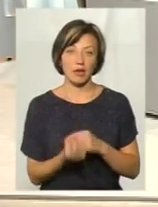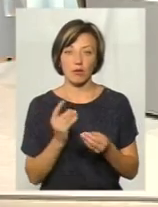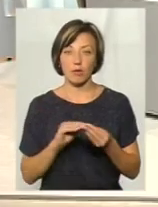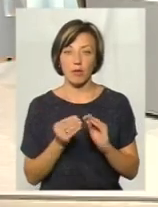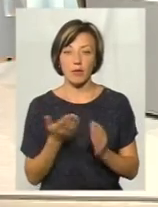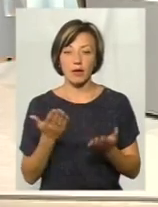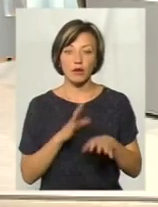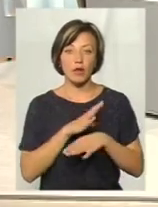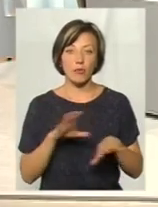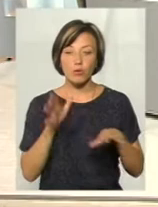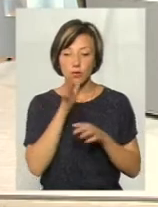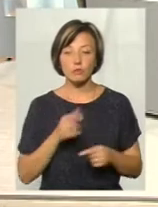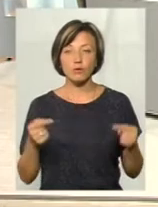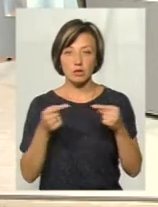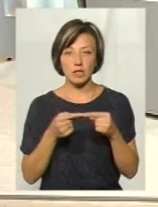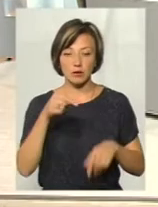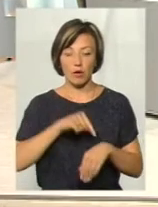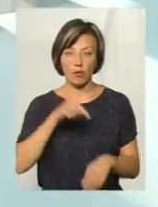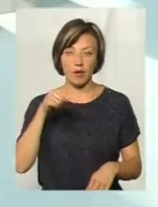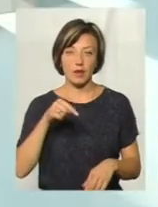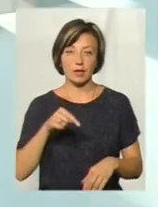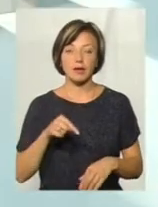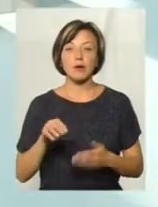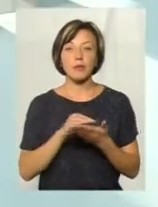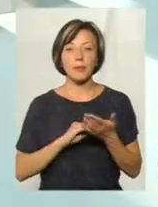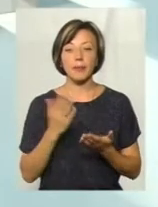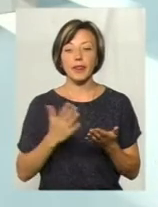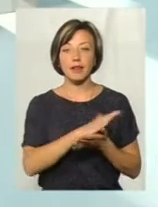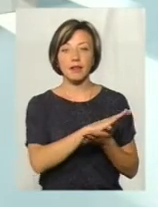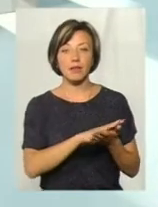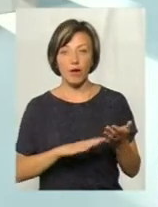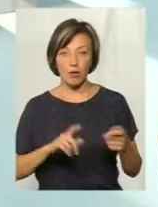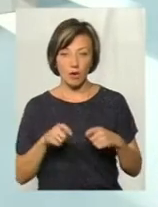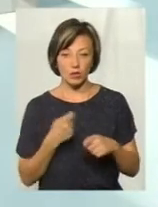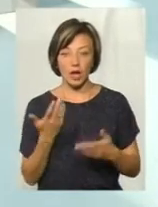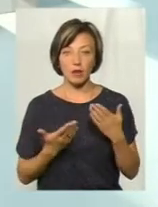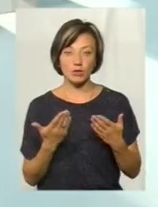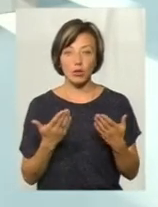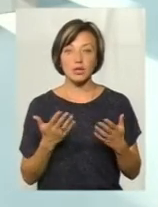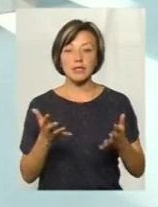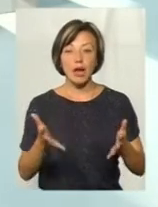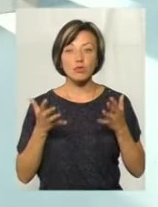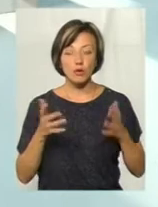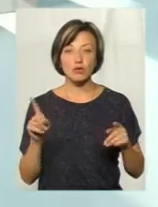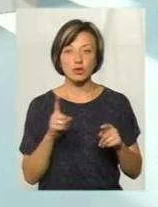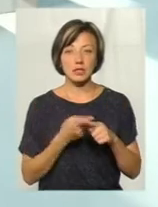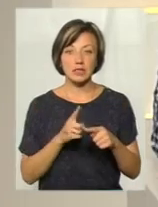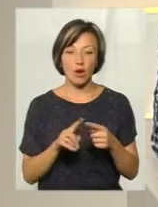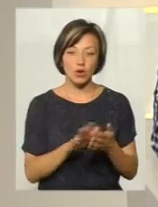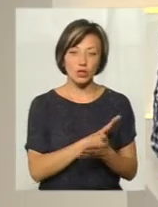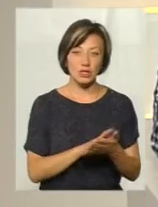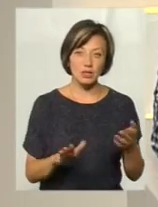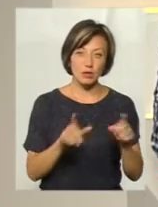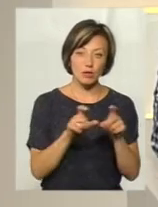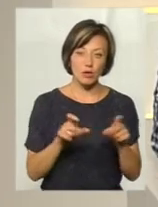якщо не було своєчасного реагування. Ще раз повторюю, якщо це триваюче порушення, якщо буде з'ясовано ще очисні споруди там, чи інше